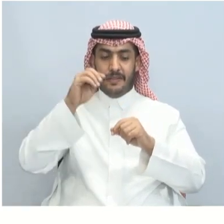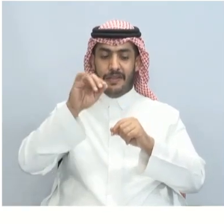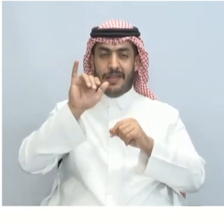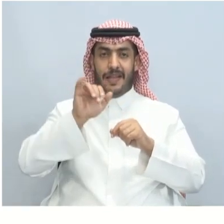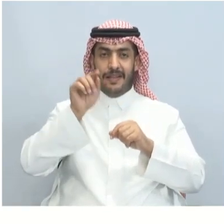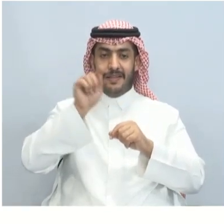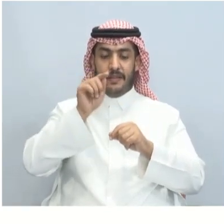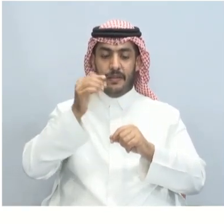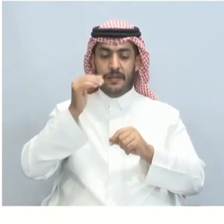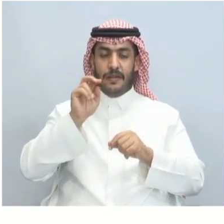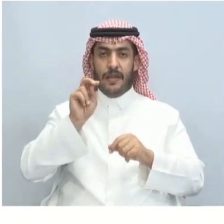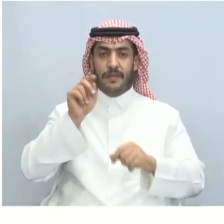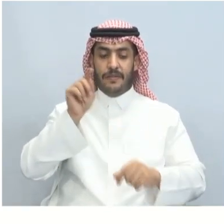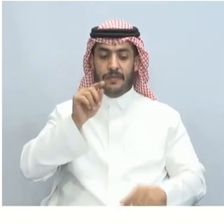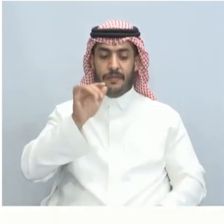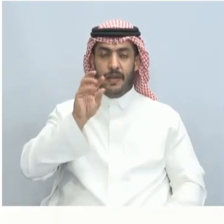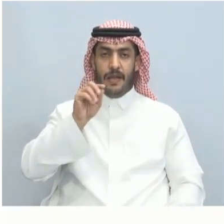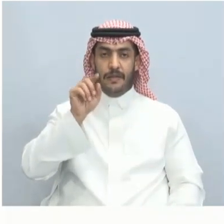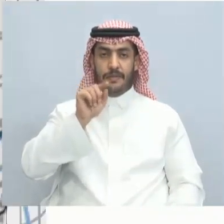ه شرطه هي